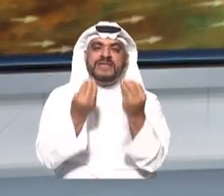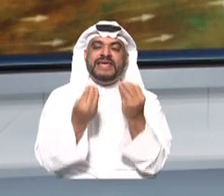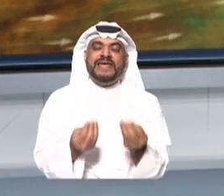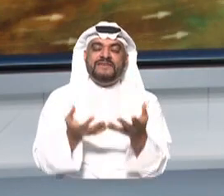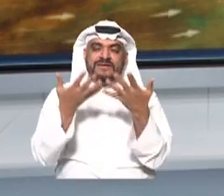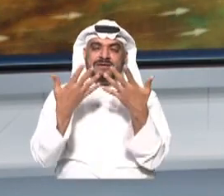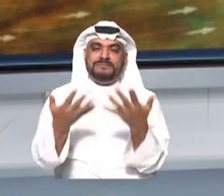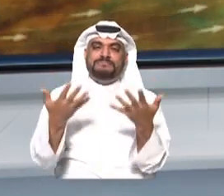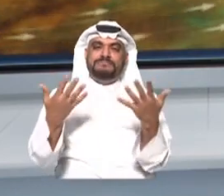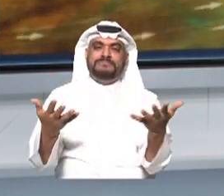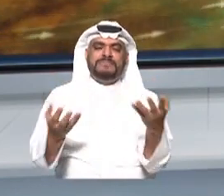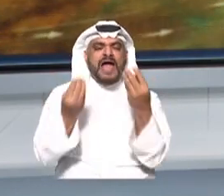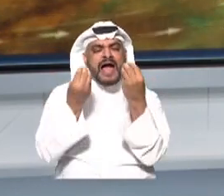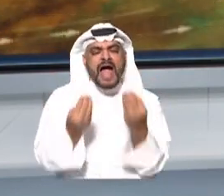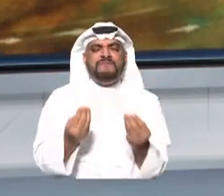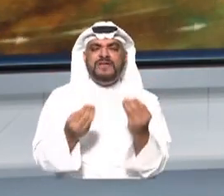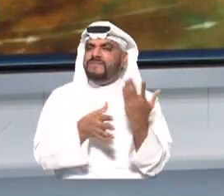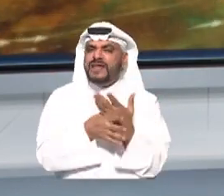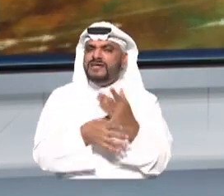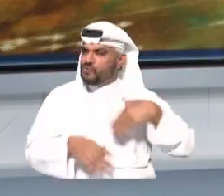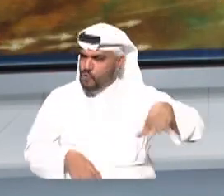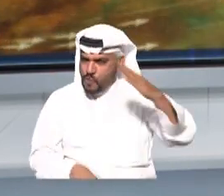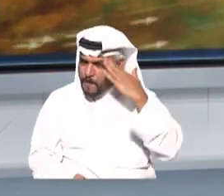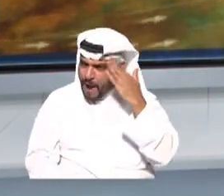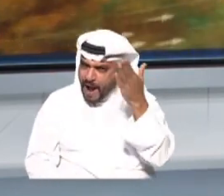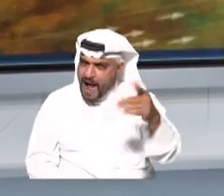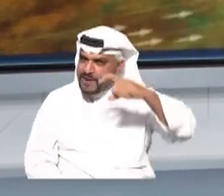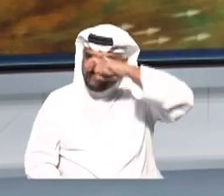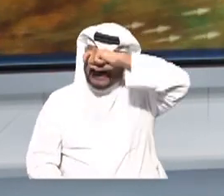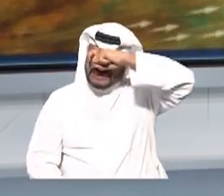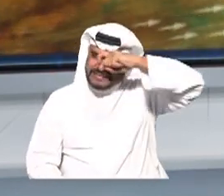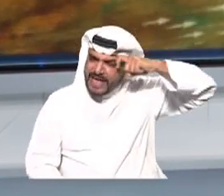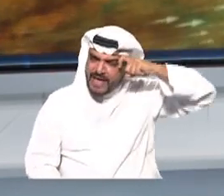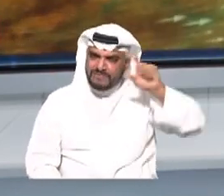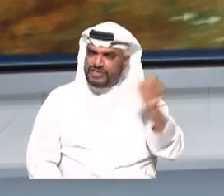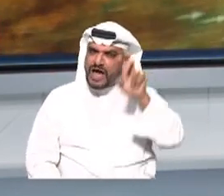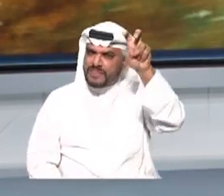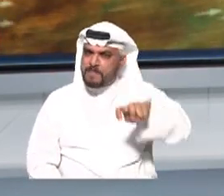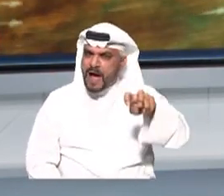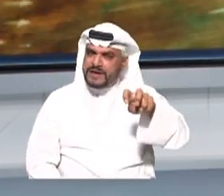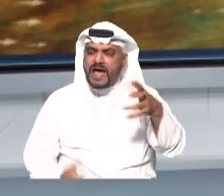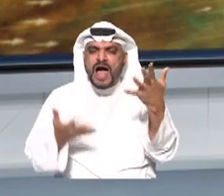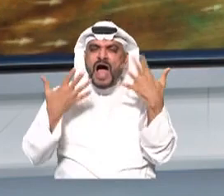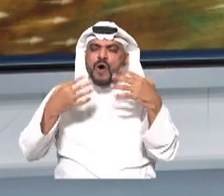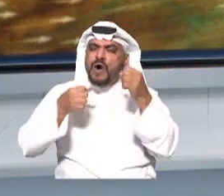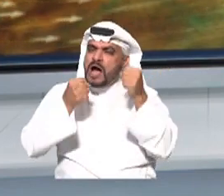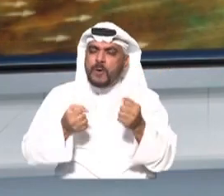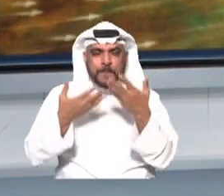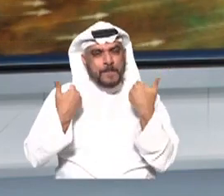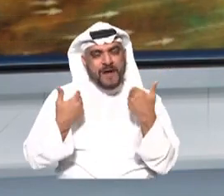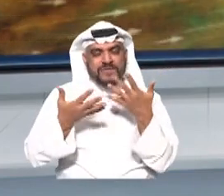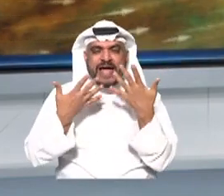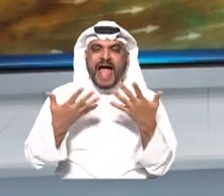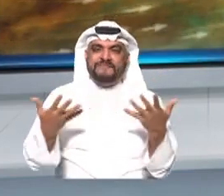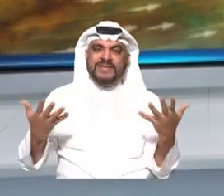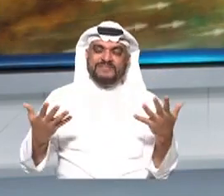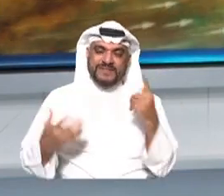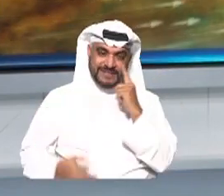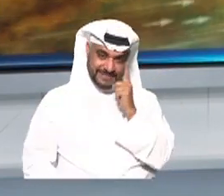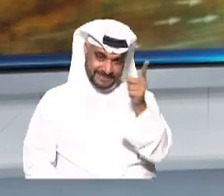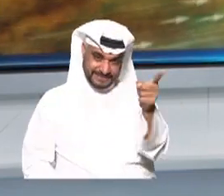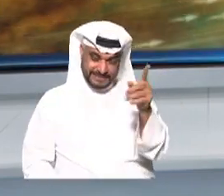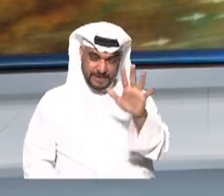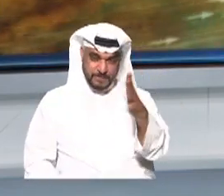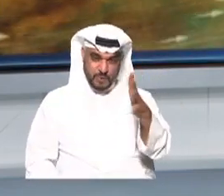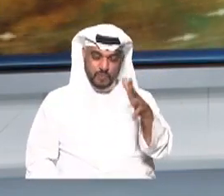أيضا راح يكون خفيف إلى معتدل السرعة في صباح يوم الغد، قد يصل ما بين 10 إلى 35 كيلومتر في الساعة، وأجواء